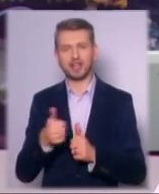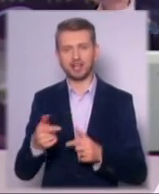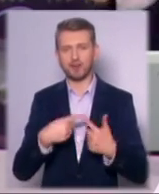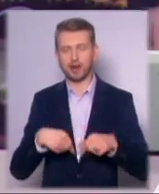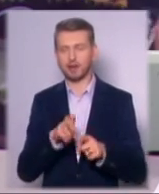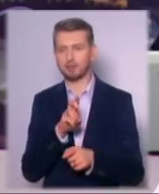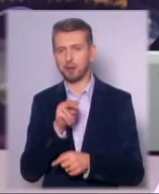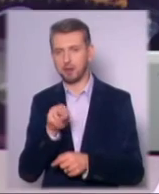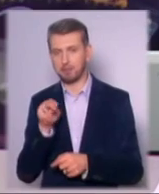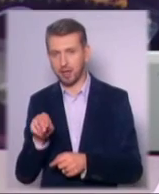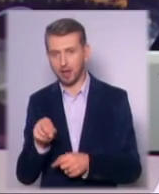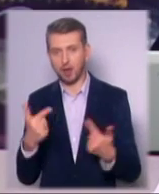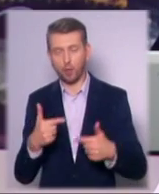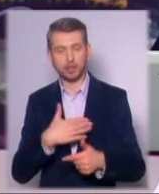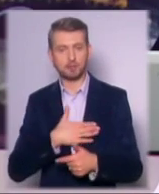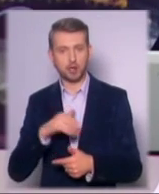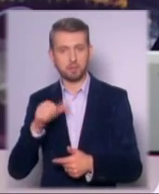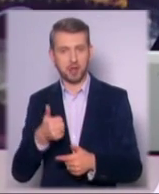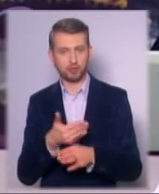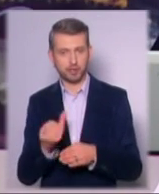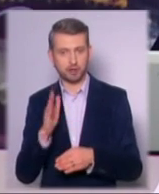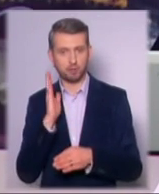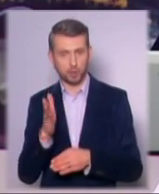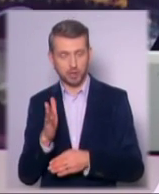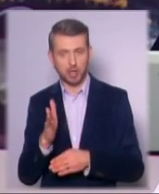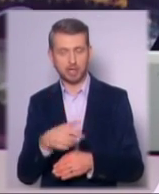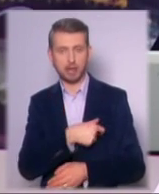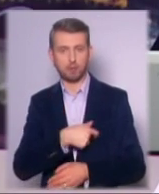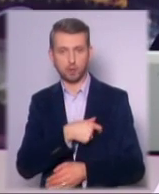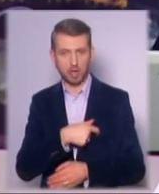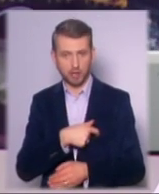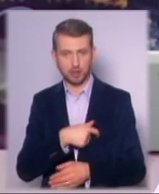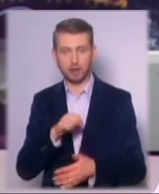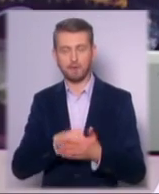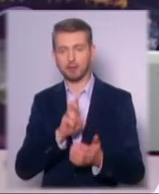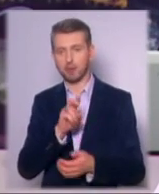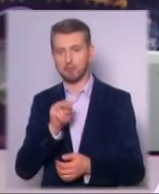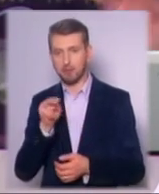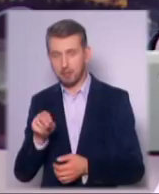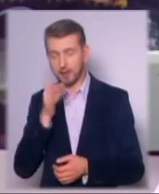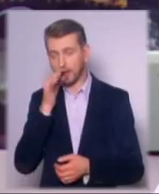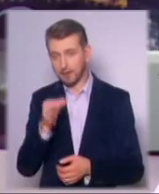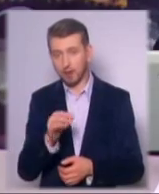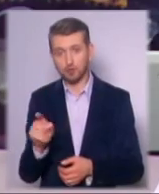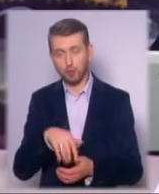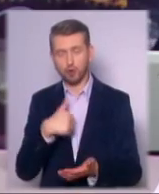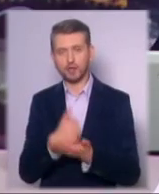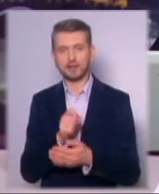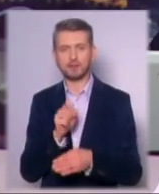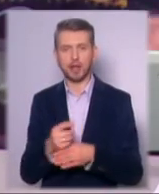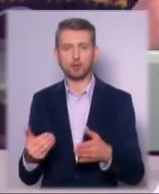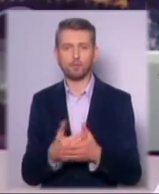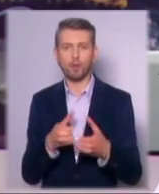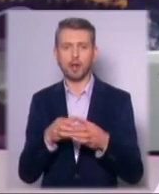БПП, а гостем нашої першої передачі буде якраз депутат, народний депутат від БПП, сказав, що головне завдання нового Кабміну